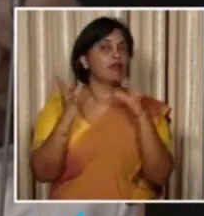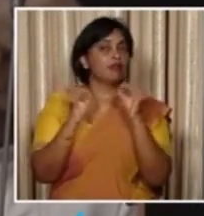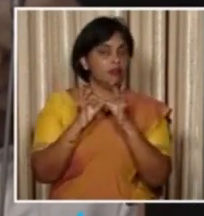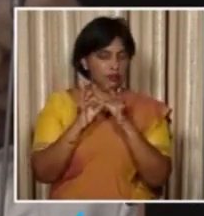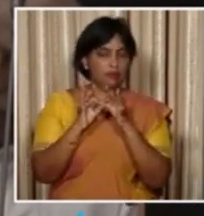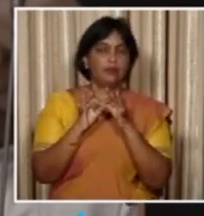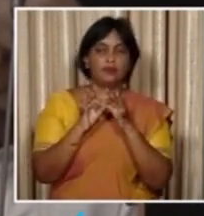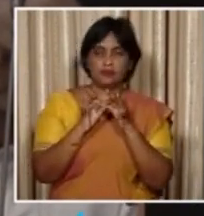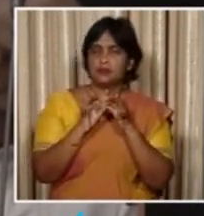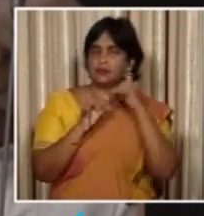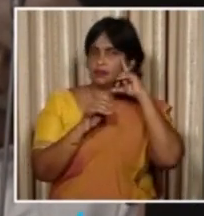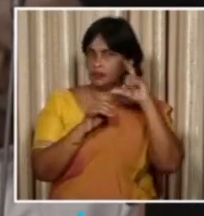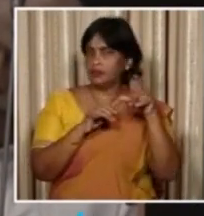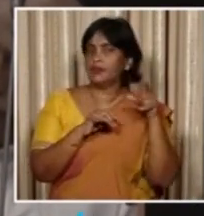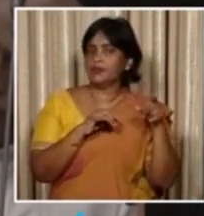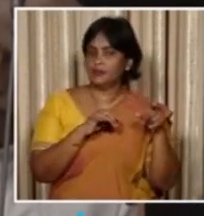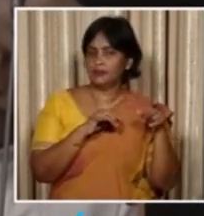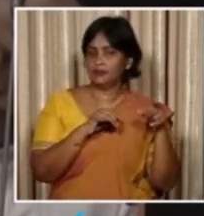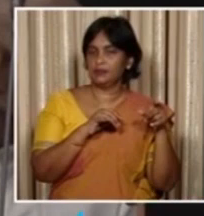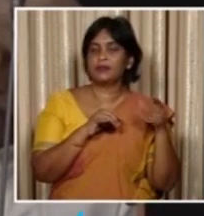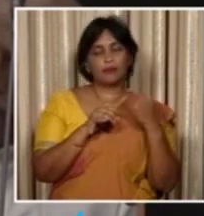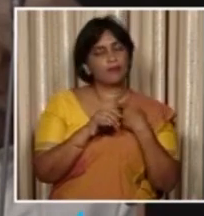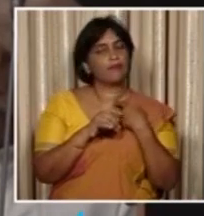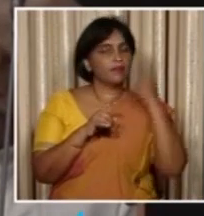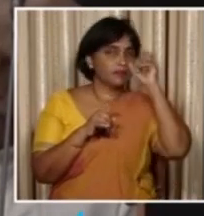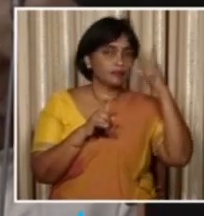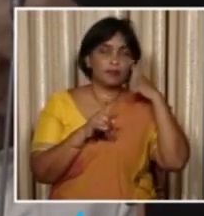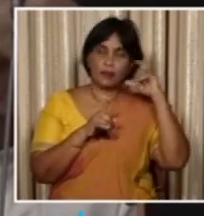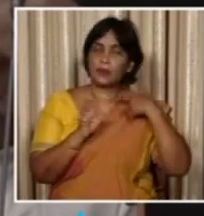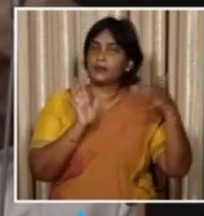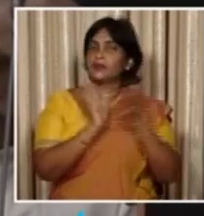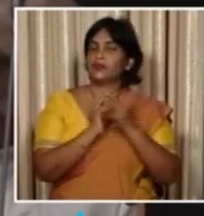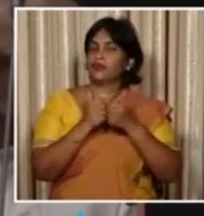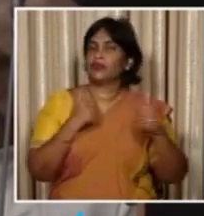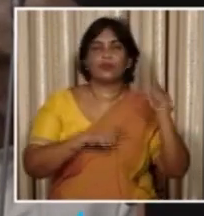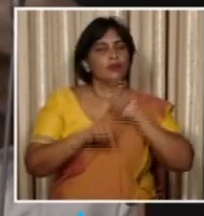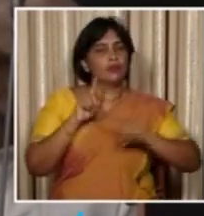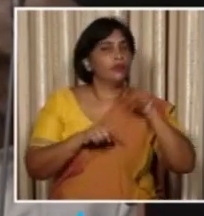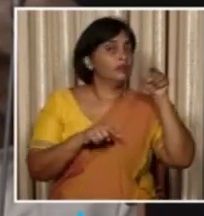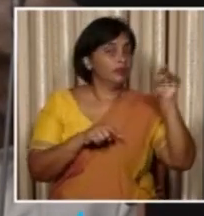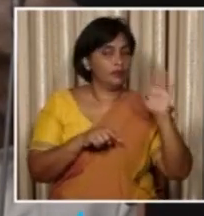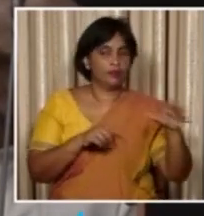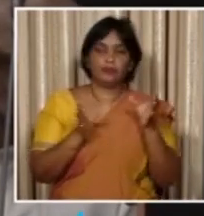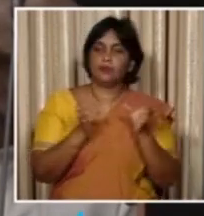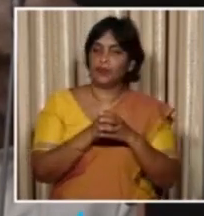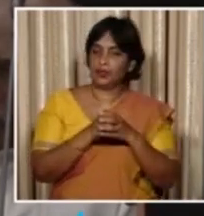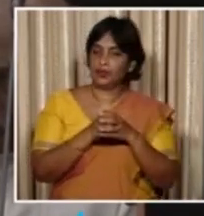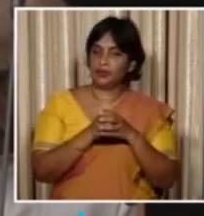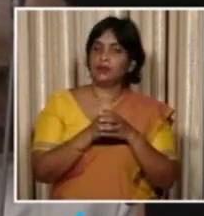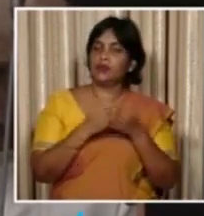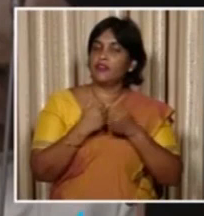are dealing independently with China. But all the other non-Paris Club members got together with Paris Club, so that's the